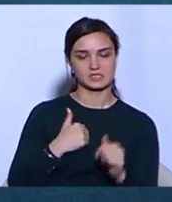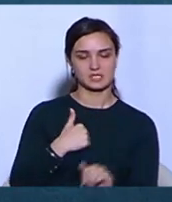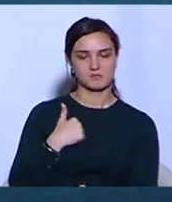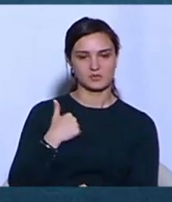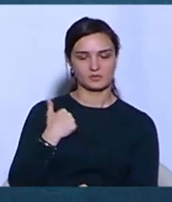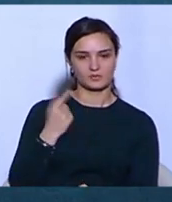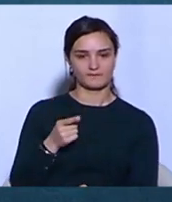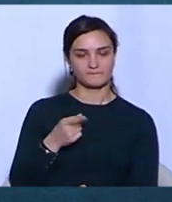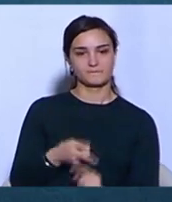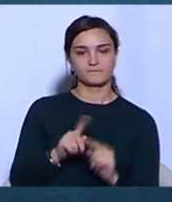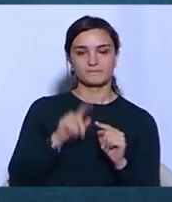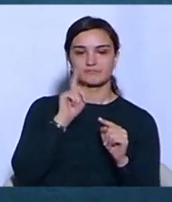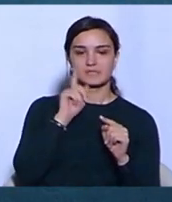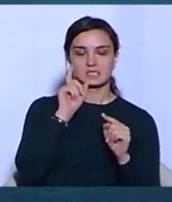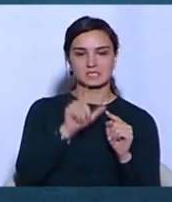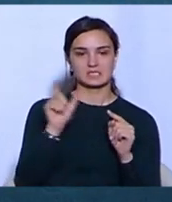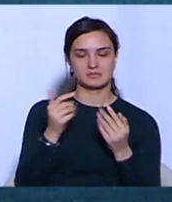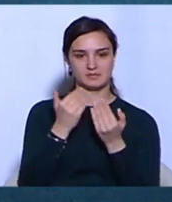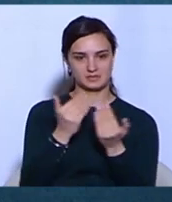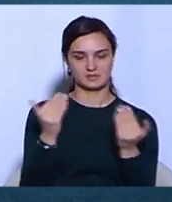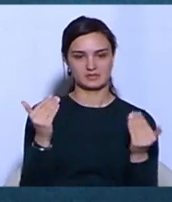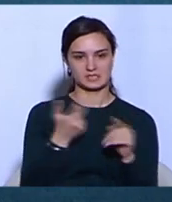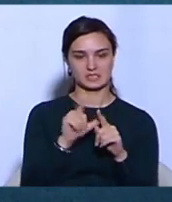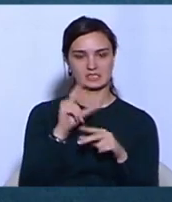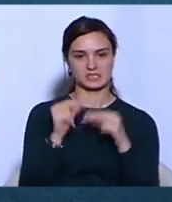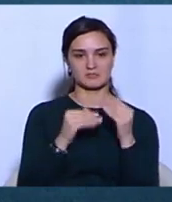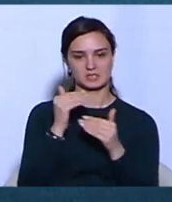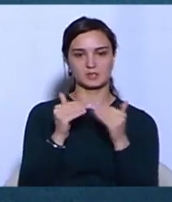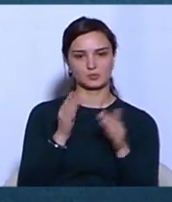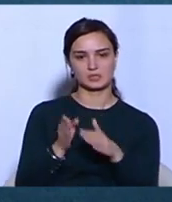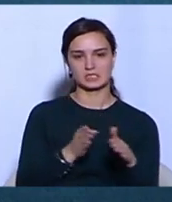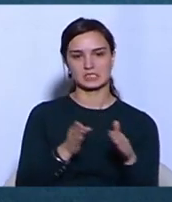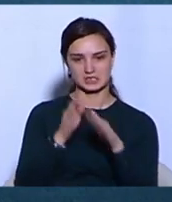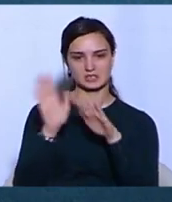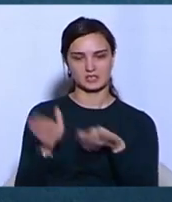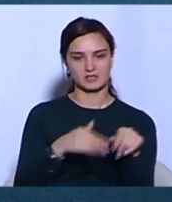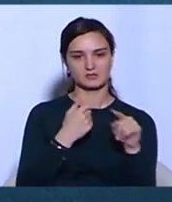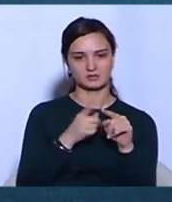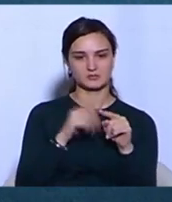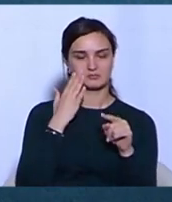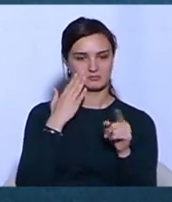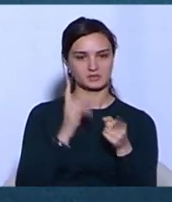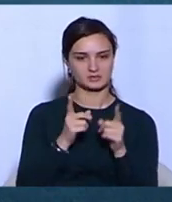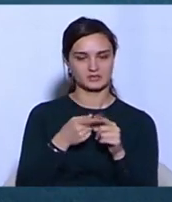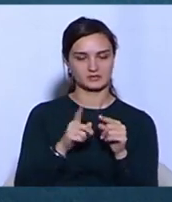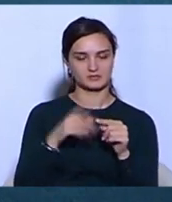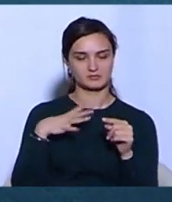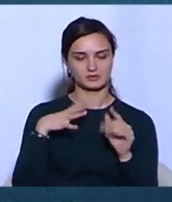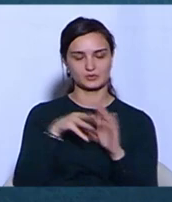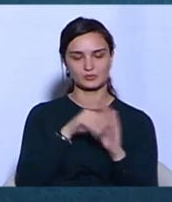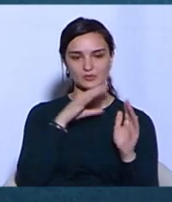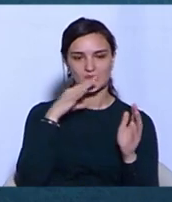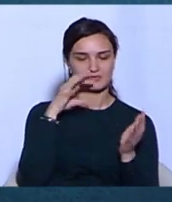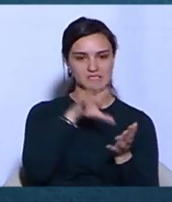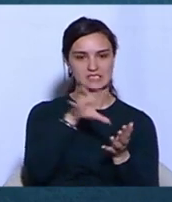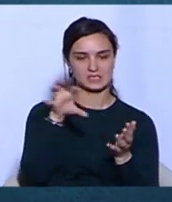და სასახელოა ამ ახალგაზრდების მხრიდან ასეთი წარმატებული გზის გავლა და მართლაც დღეს თბილისში უამრავი